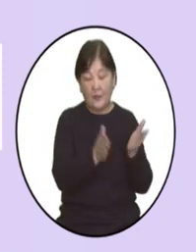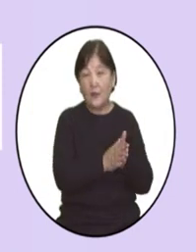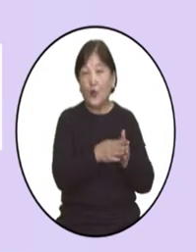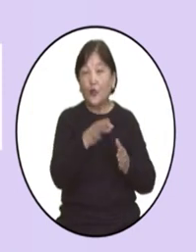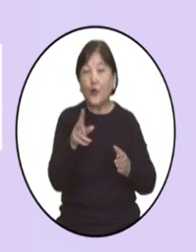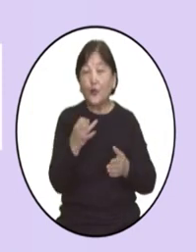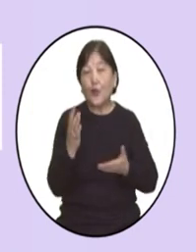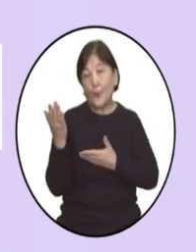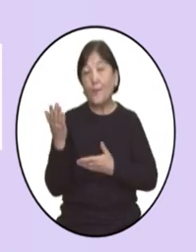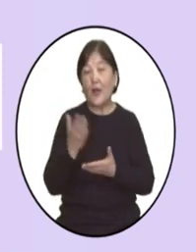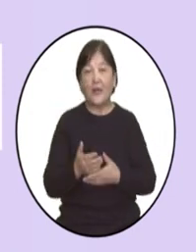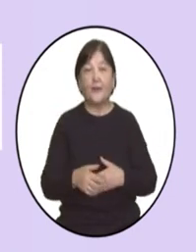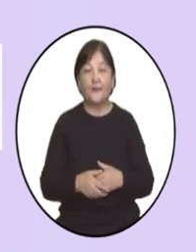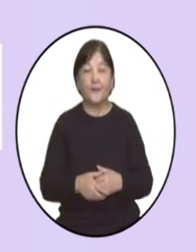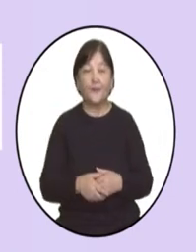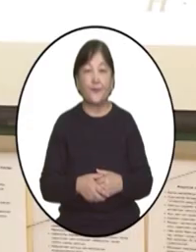байна.